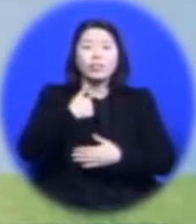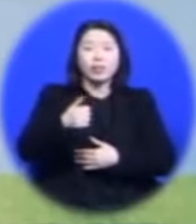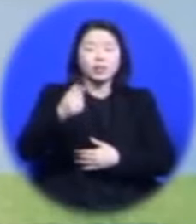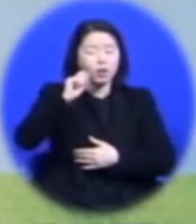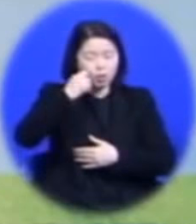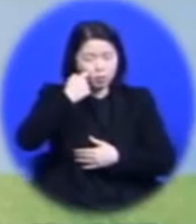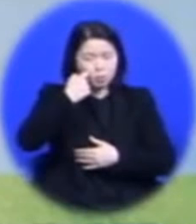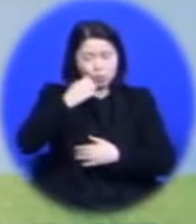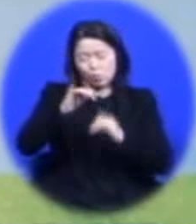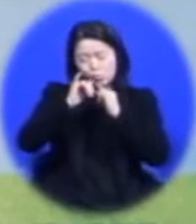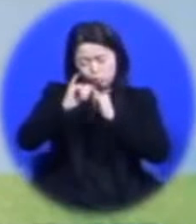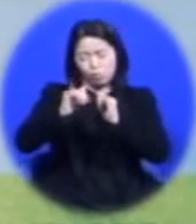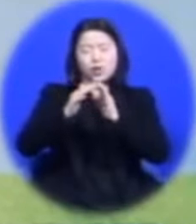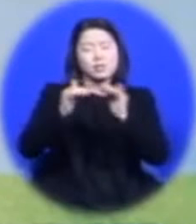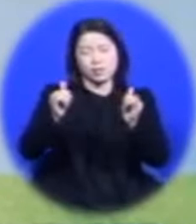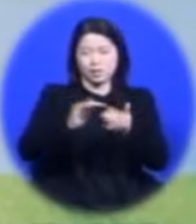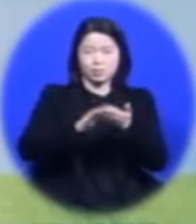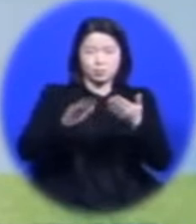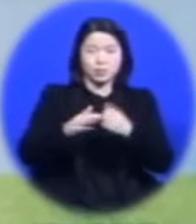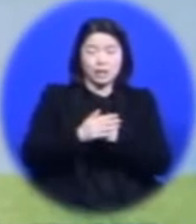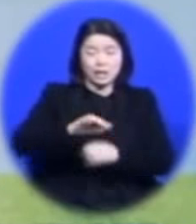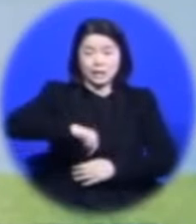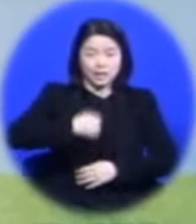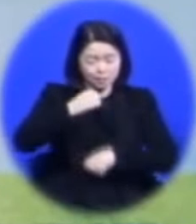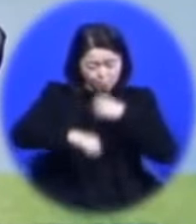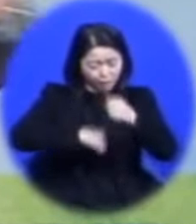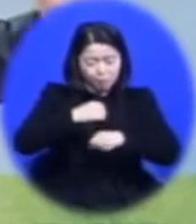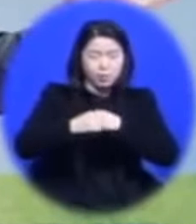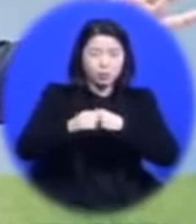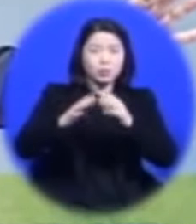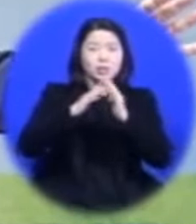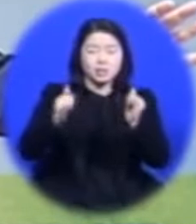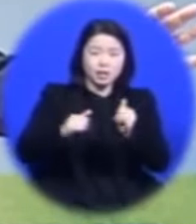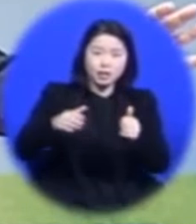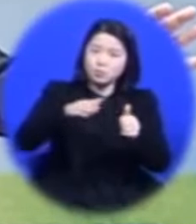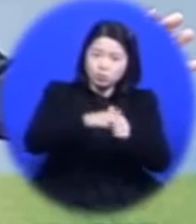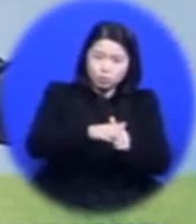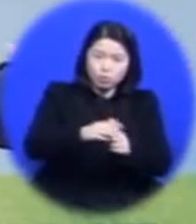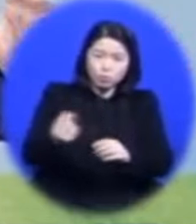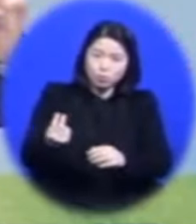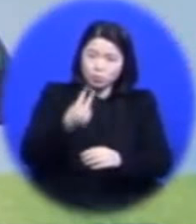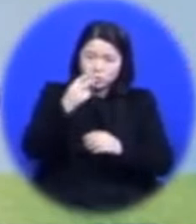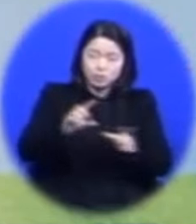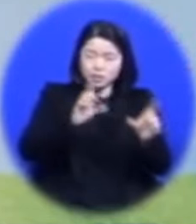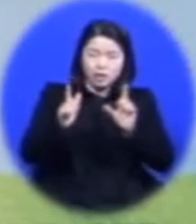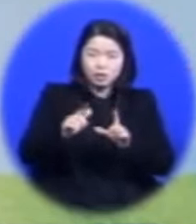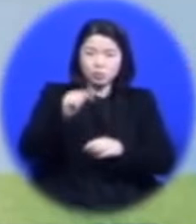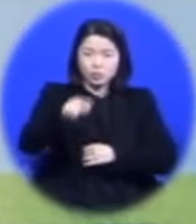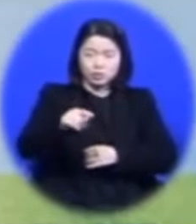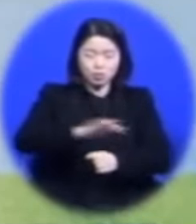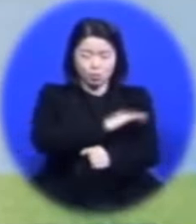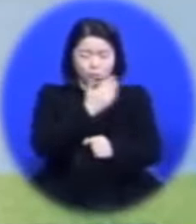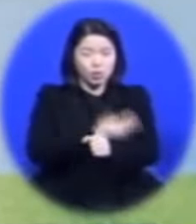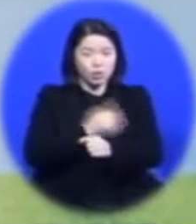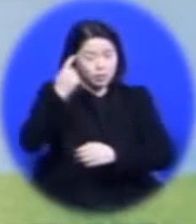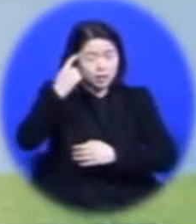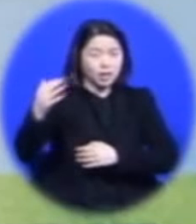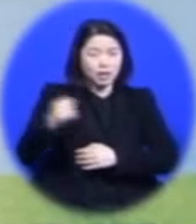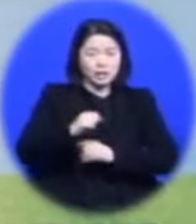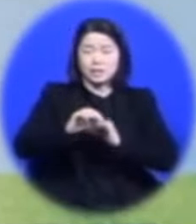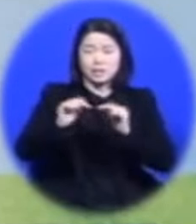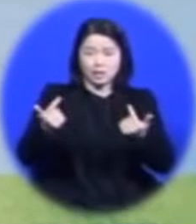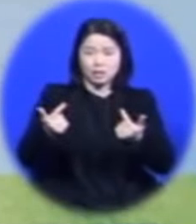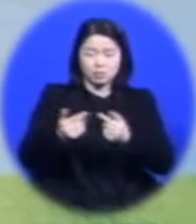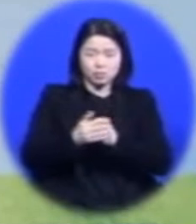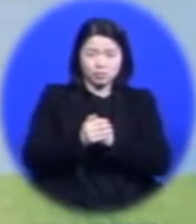훌륭한 사람이죠 자기 마음대로 사람을 죽이고 살리고 하면서 그걸 권력이라고 생각하지 않았던